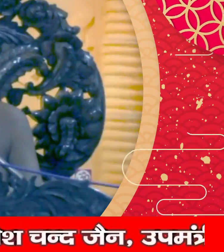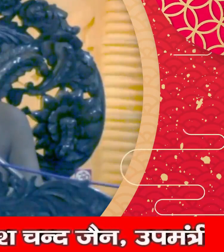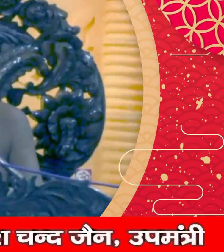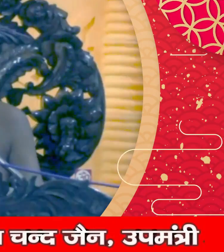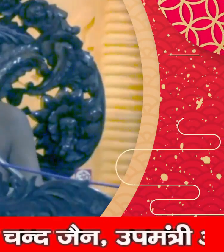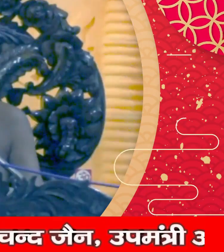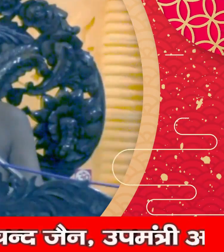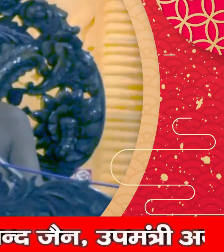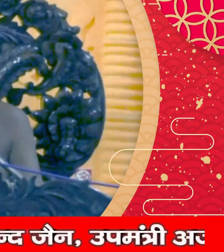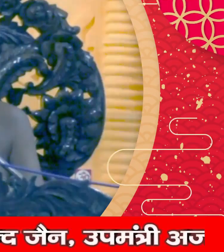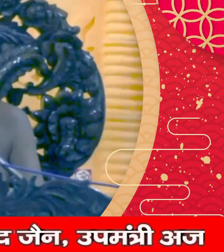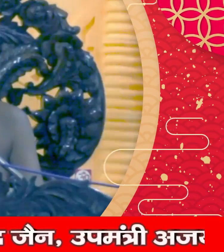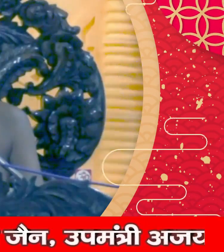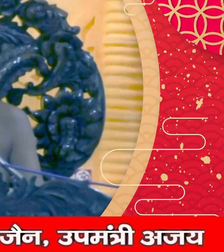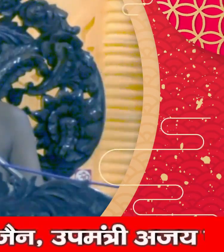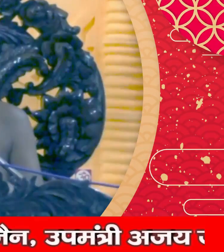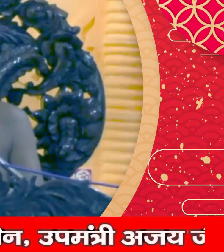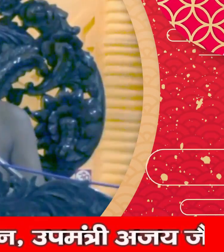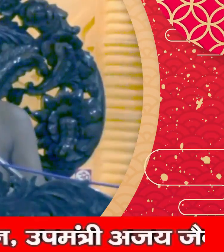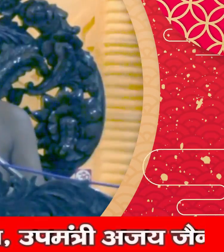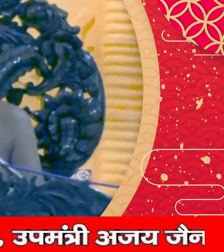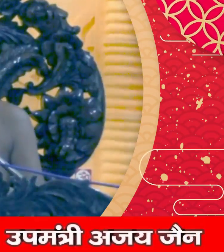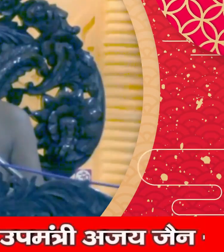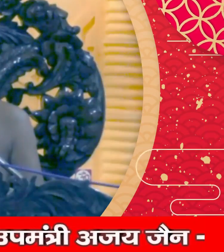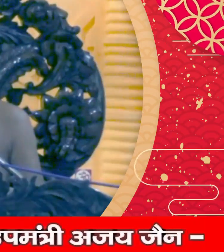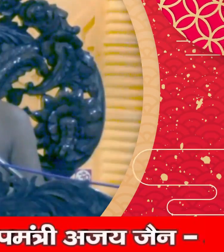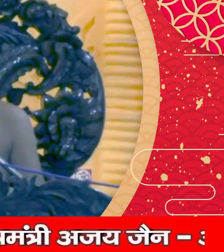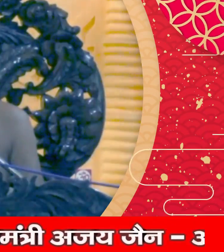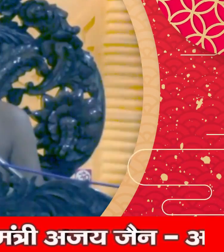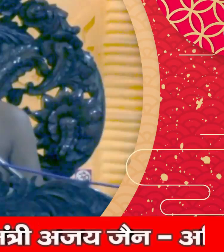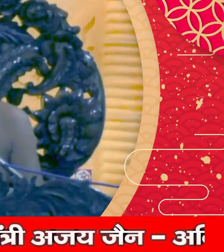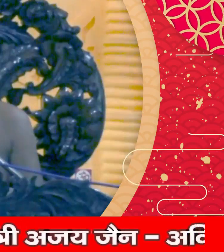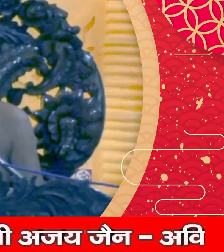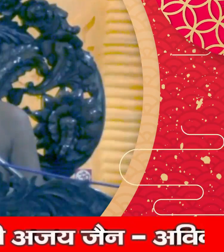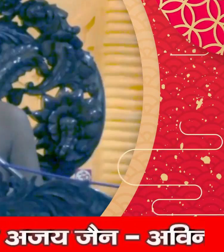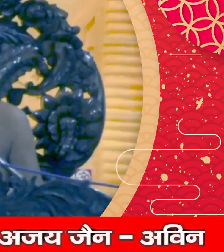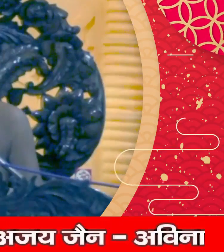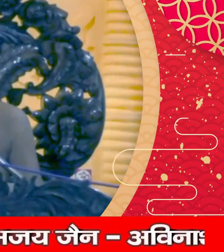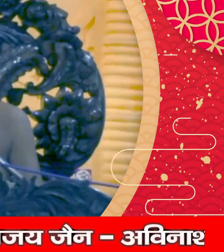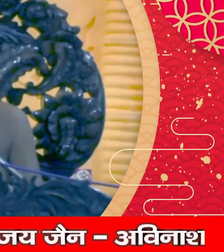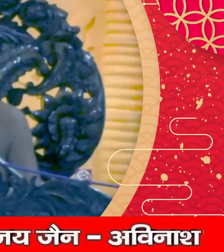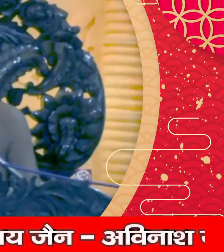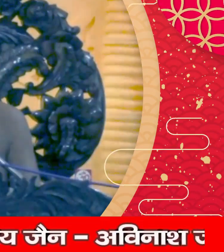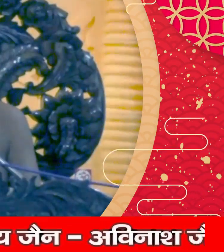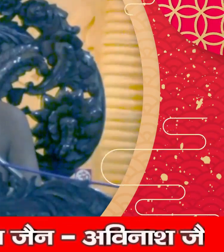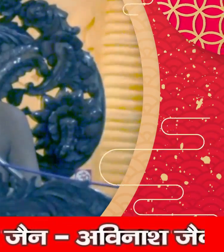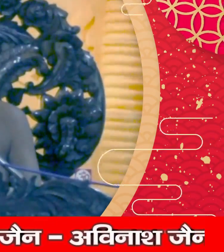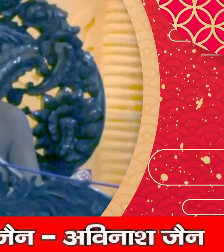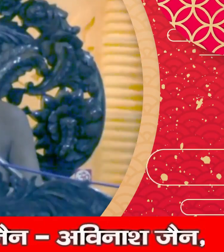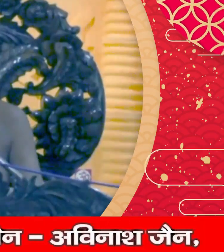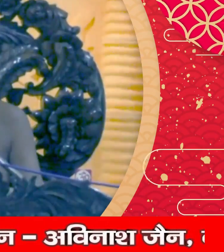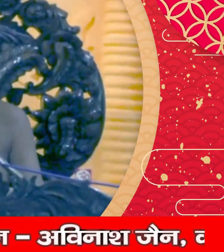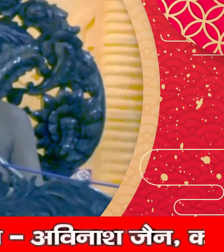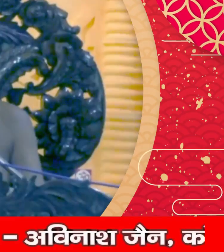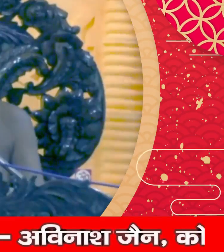आए हुए। मैं आपसे कहता हूँ, जब कभी भी चतुर्मास यदि आपके आस पास हो तो आप लोग सब लोग पहुँचे